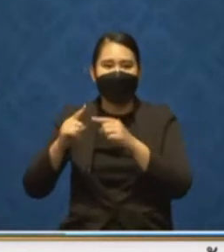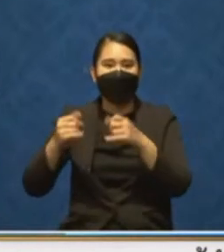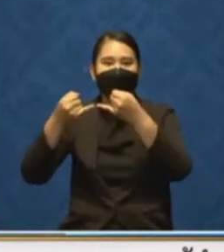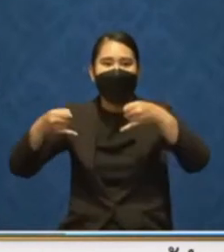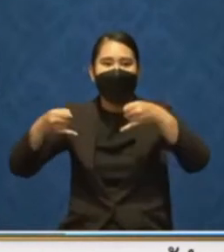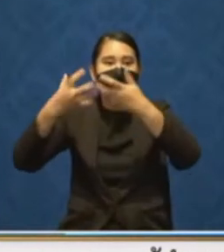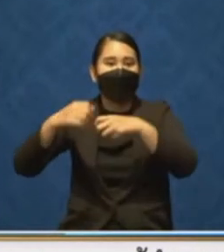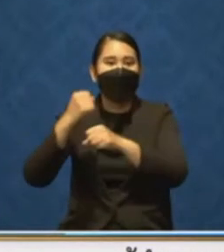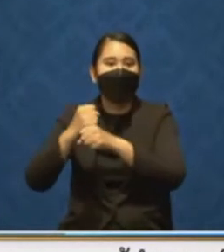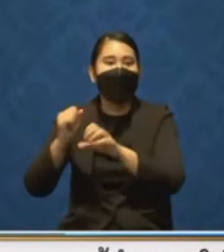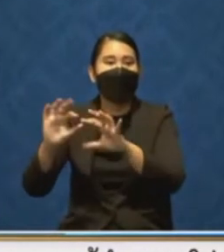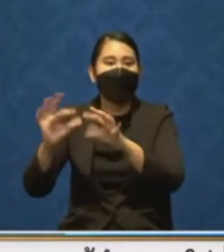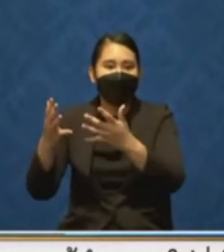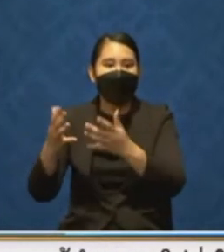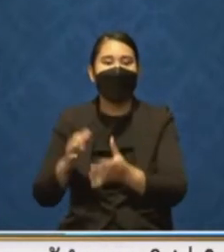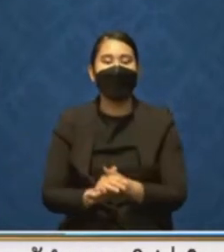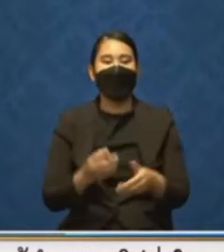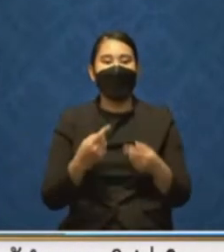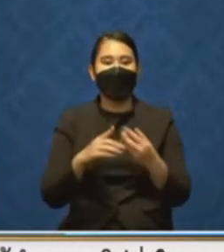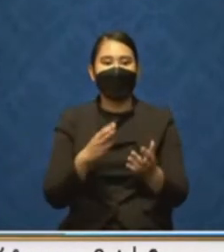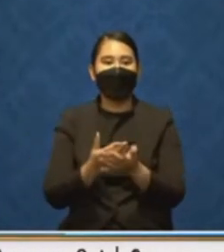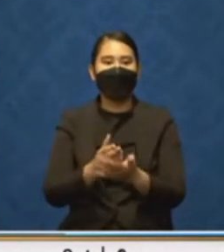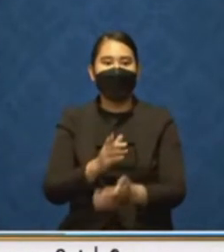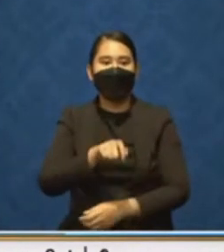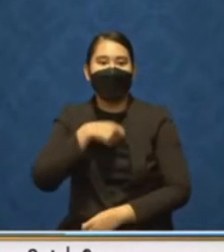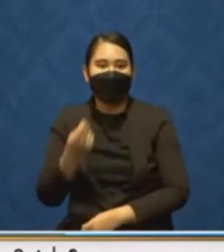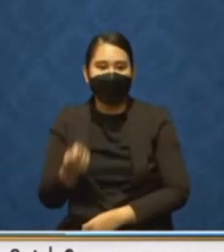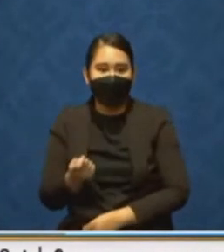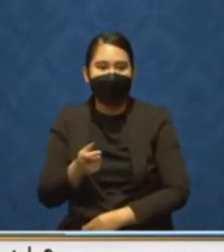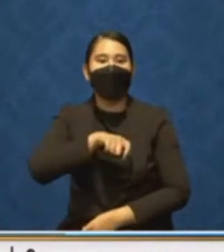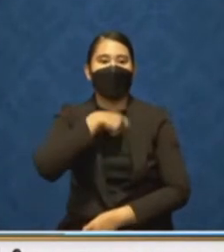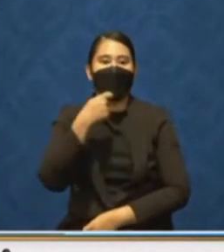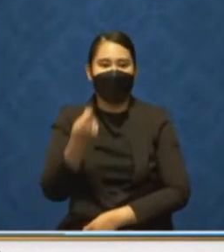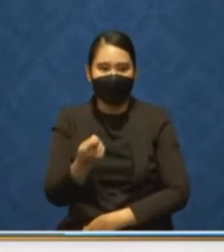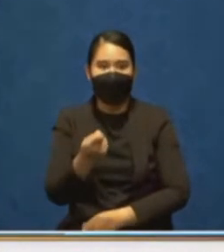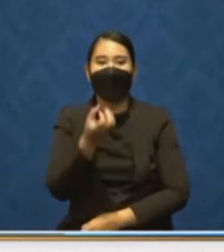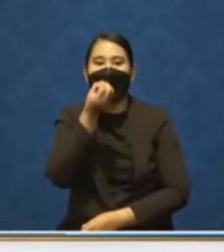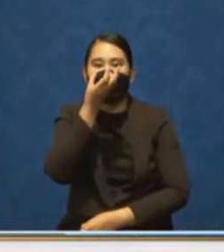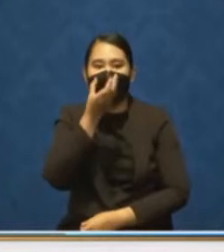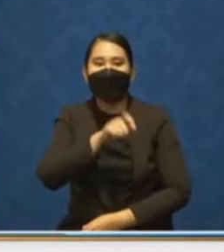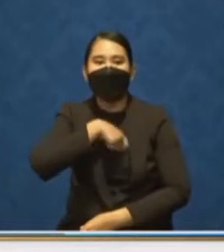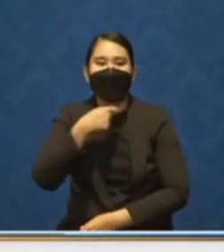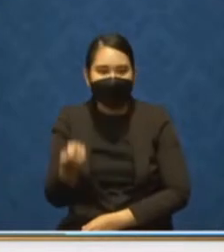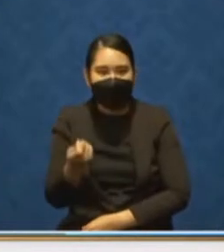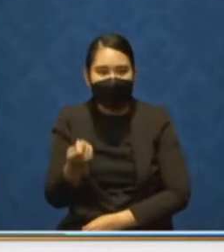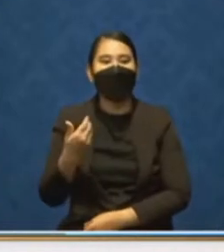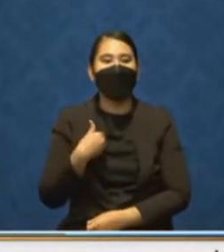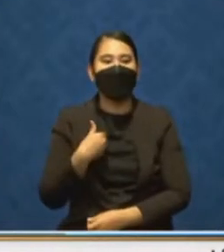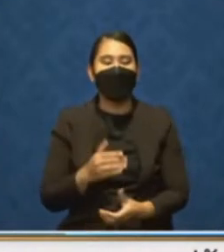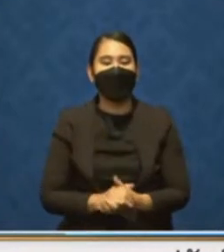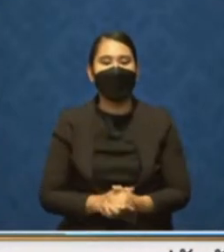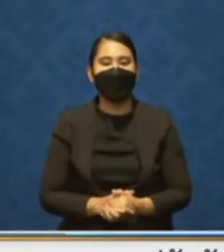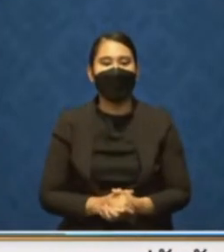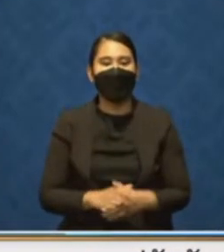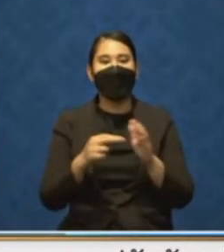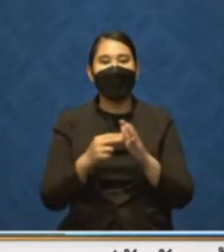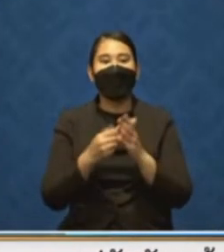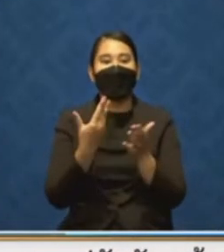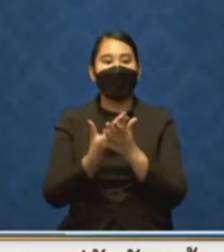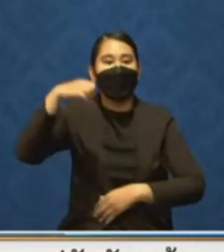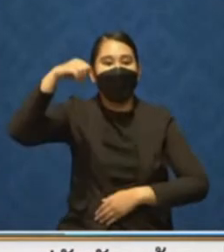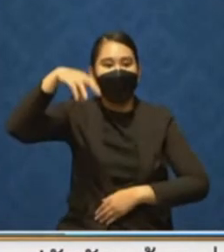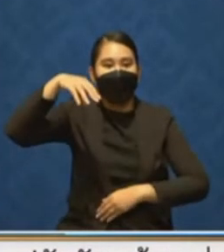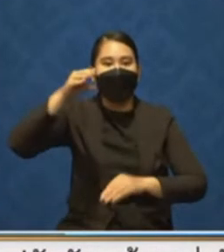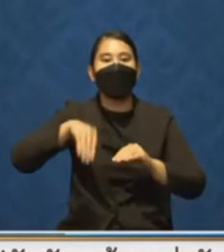นึงเนี่ยไม่ได้เดินแต่ว่าเราต้องจ่ายต้นทุนใจกำลังจะจ่ายดอกเบี้ยให้กับโรงไฟฟ้าของนายทุนพวกนี้อันนี้คือค่าไฟที่เพิ่มขึ้นมา